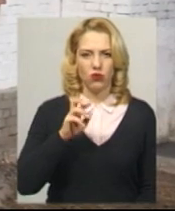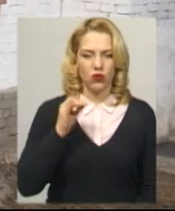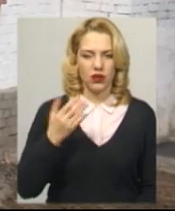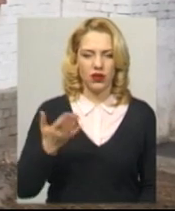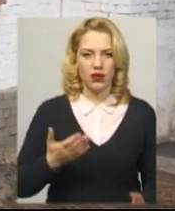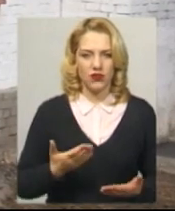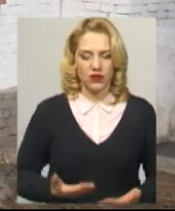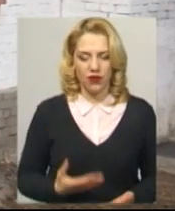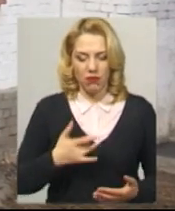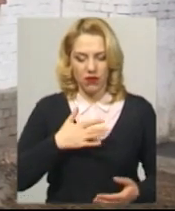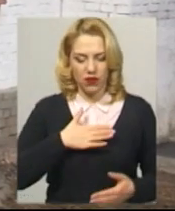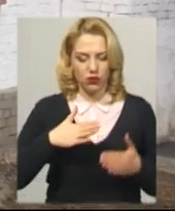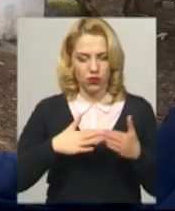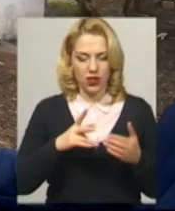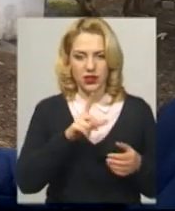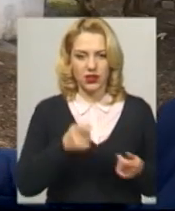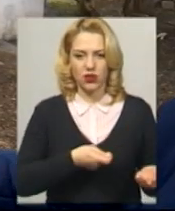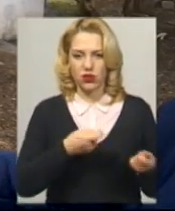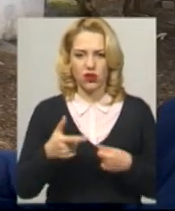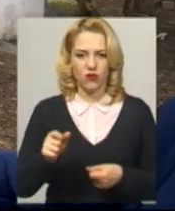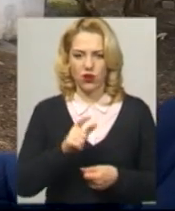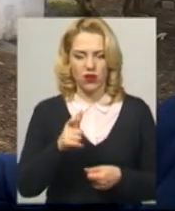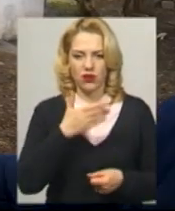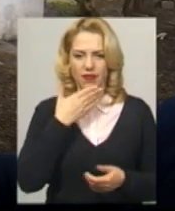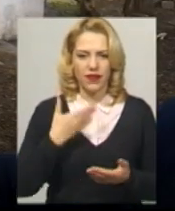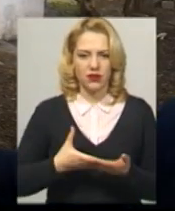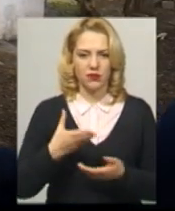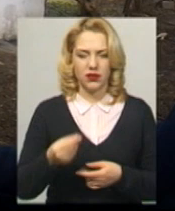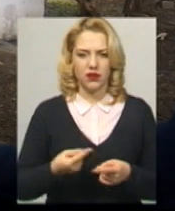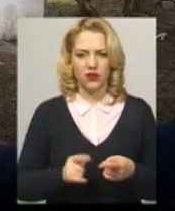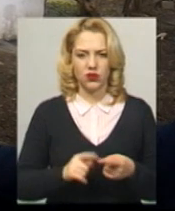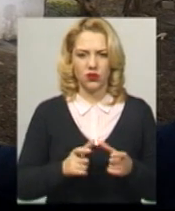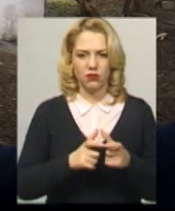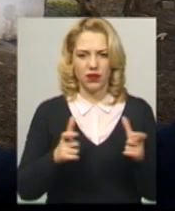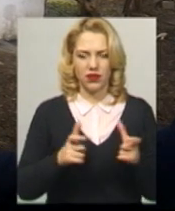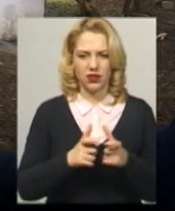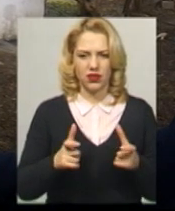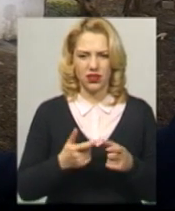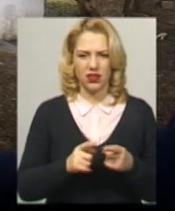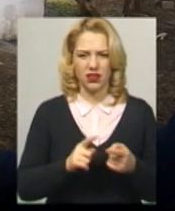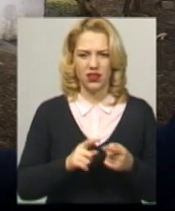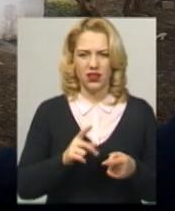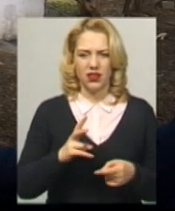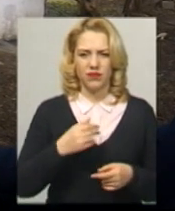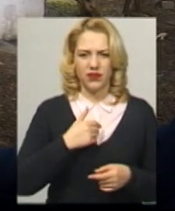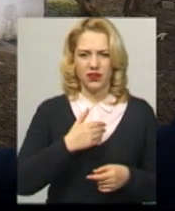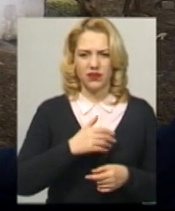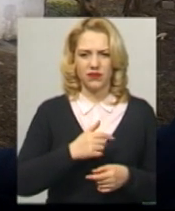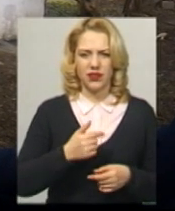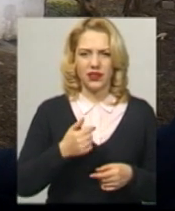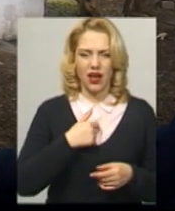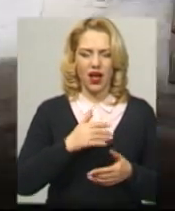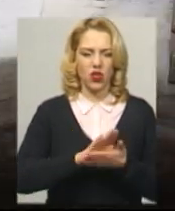будинку, за доставку газу січні не сплатив. Ці платіжки вони не легітимні. Наприклад, я не підписував ніякого